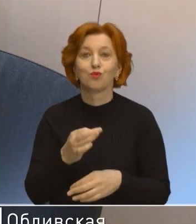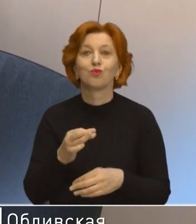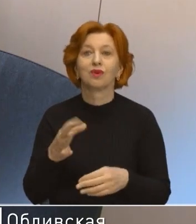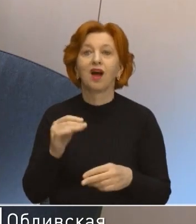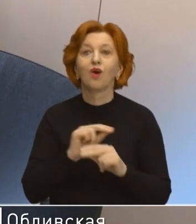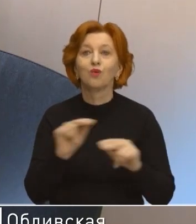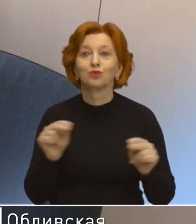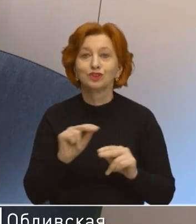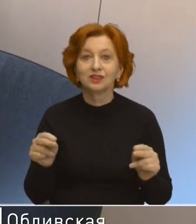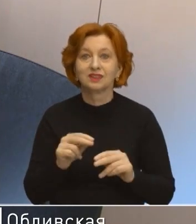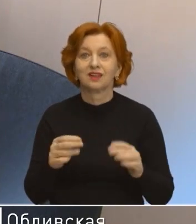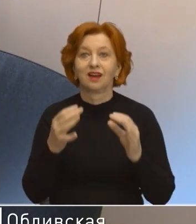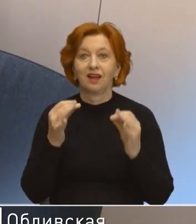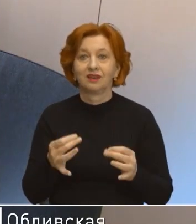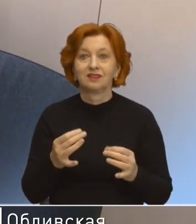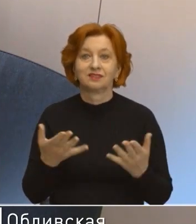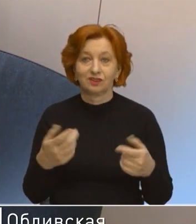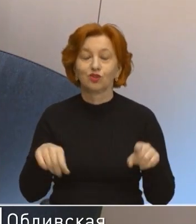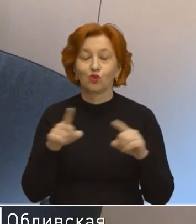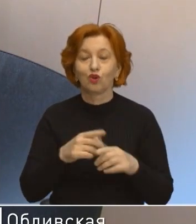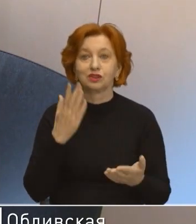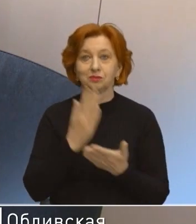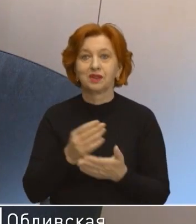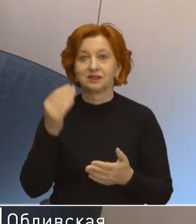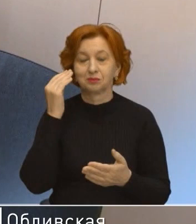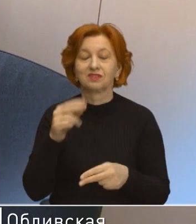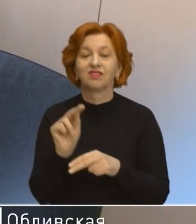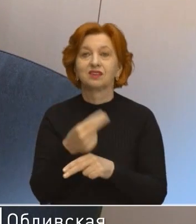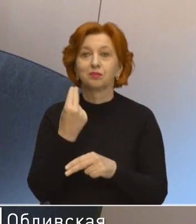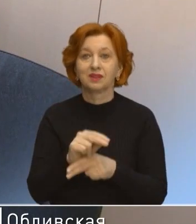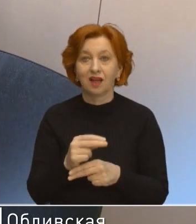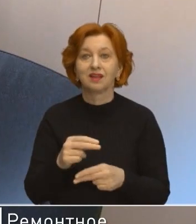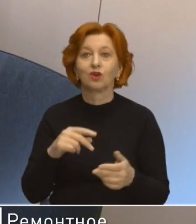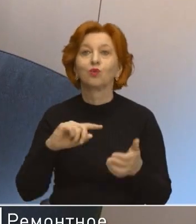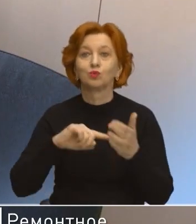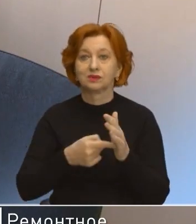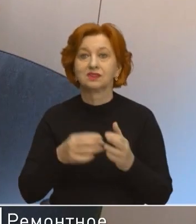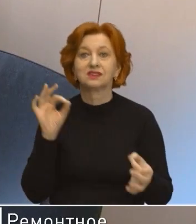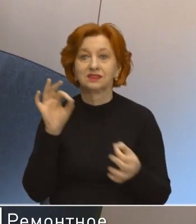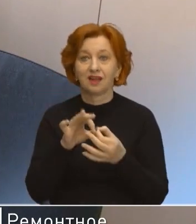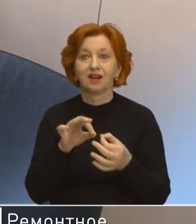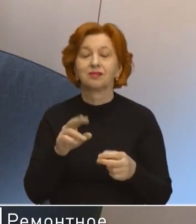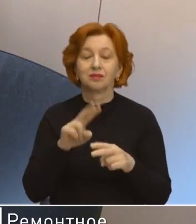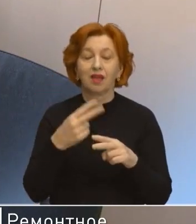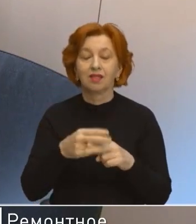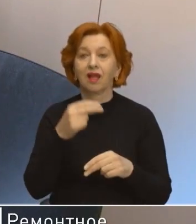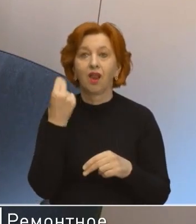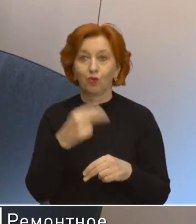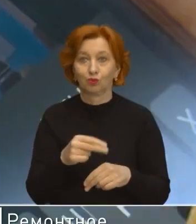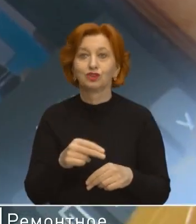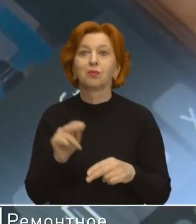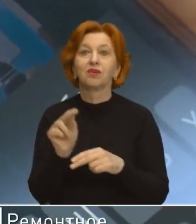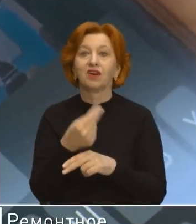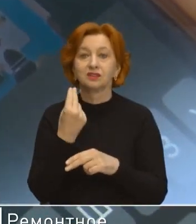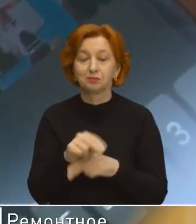мне кажется, что это тоже имеет некую воспитательную функцию, потому что мы ведь не только учим, но мы еще и